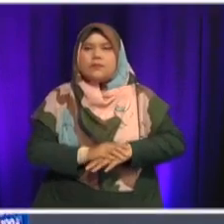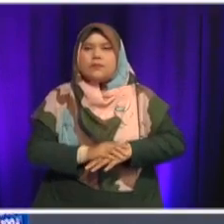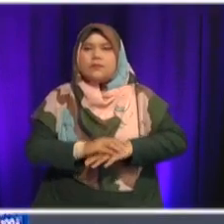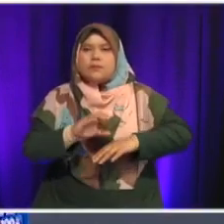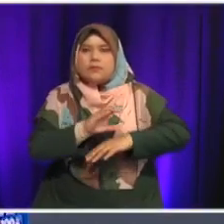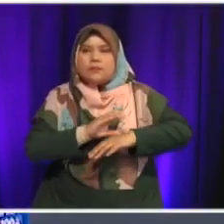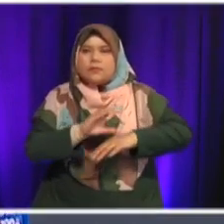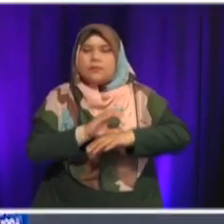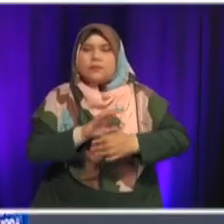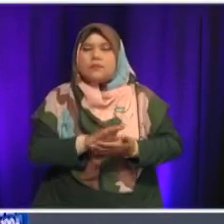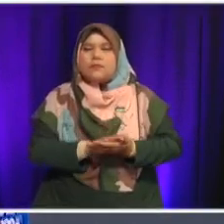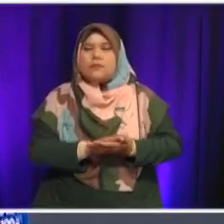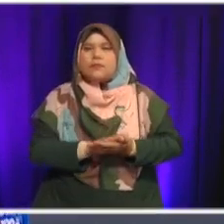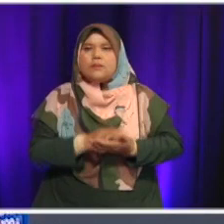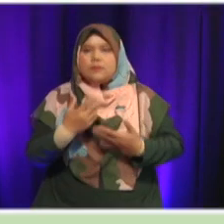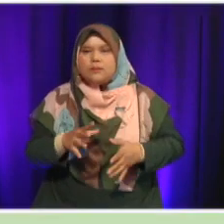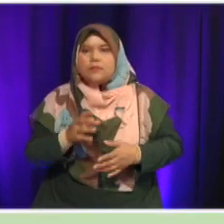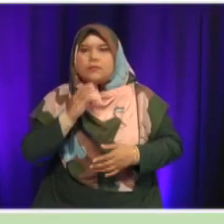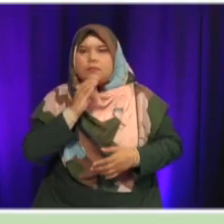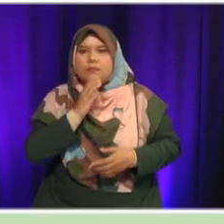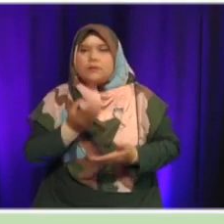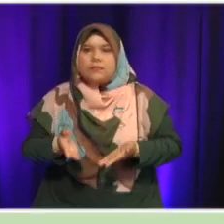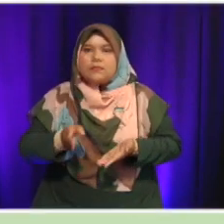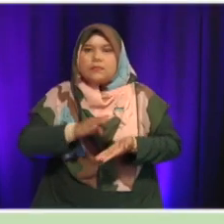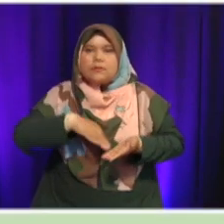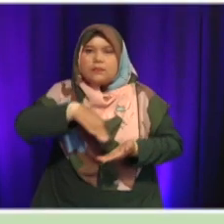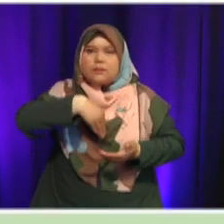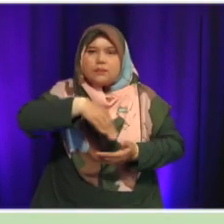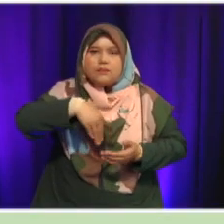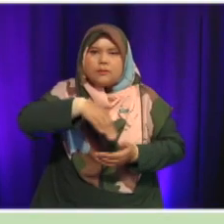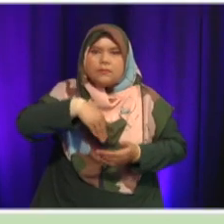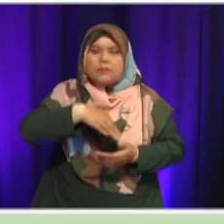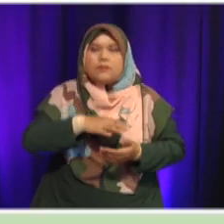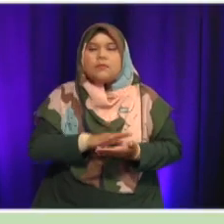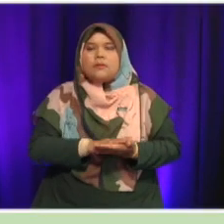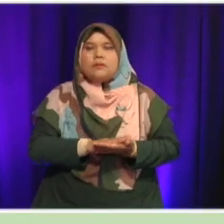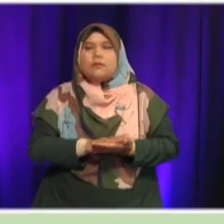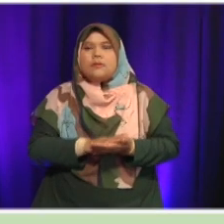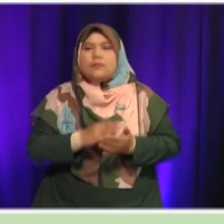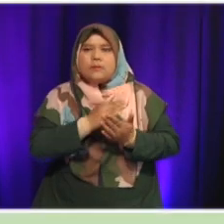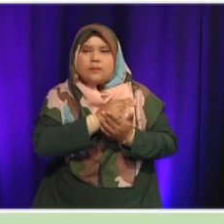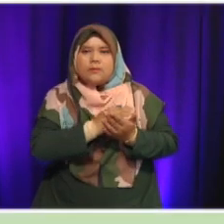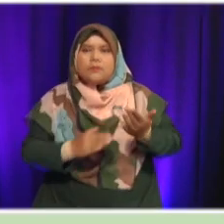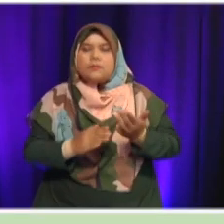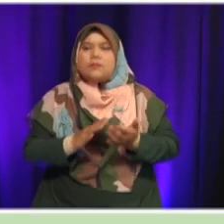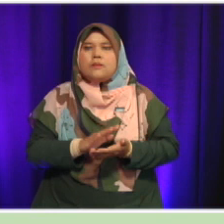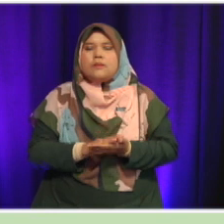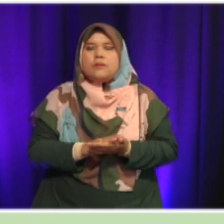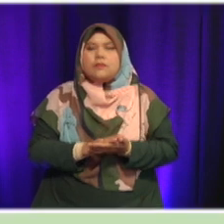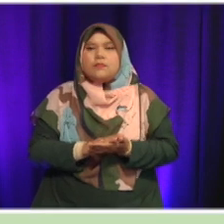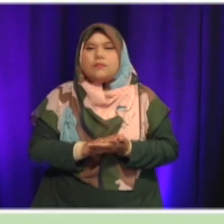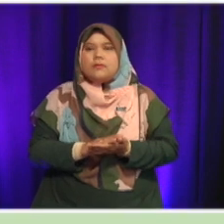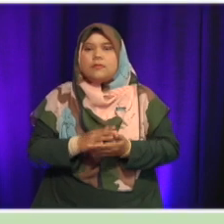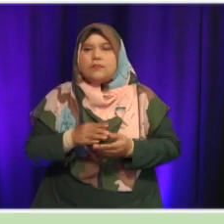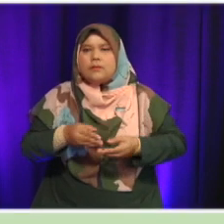susu murid perlu menyepuh Ivan yang tadi itu menyepuh separuh coklat yang telah dicairkan di